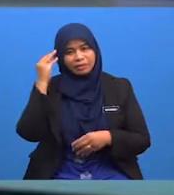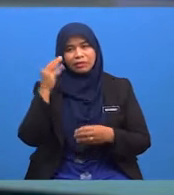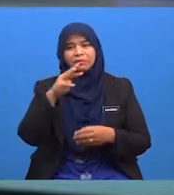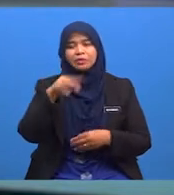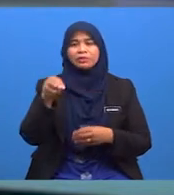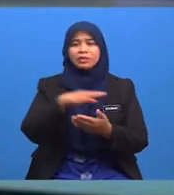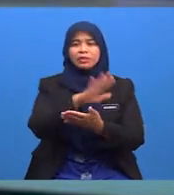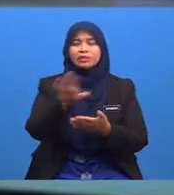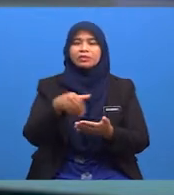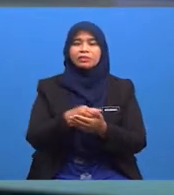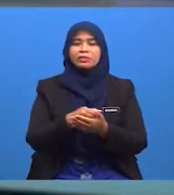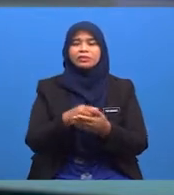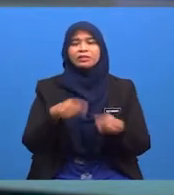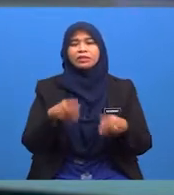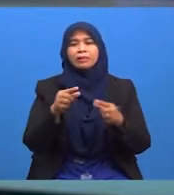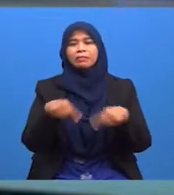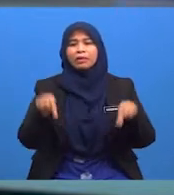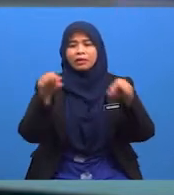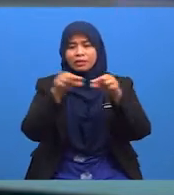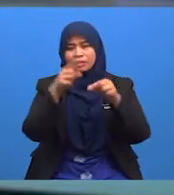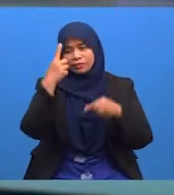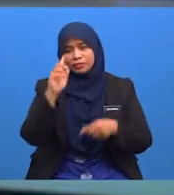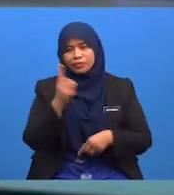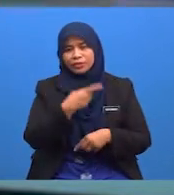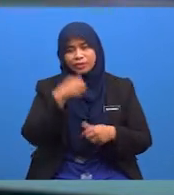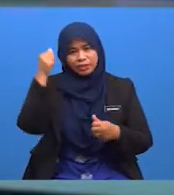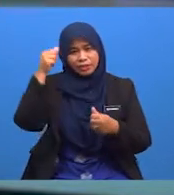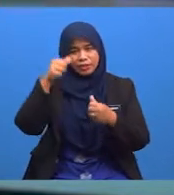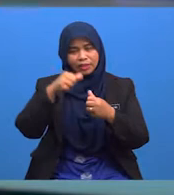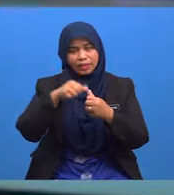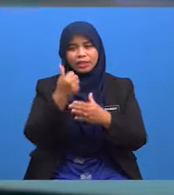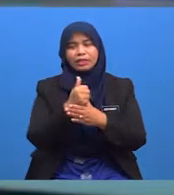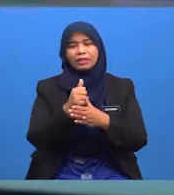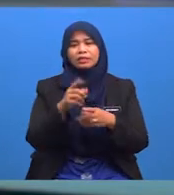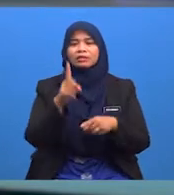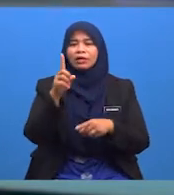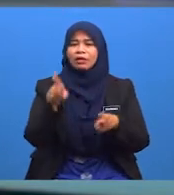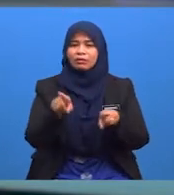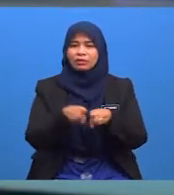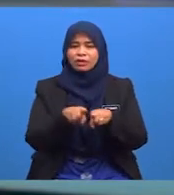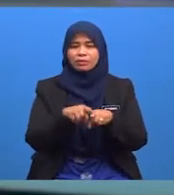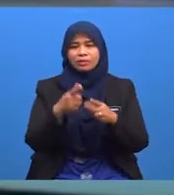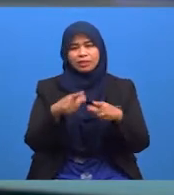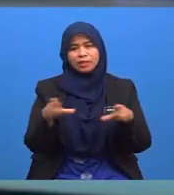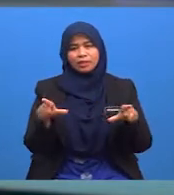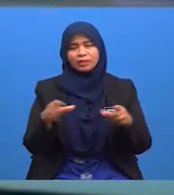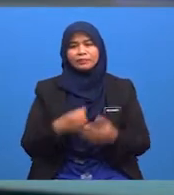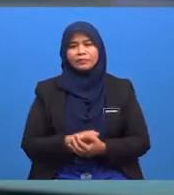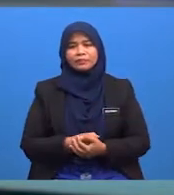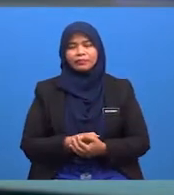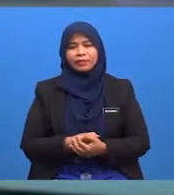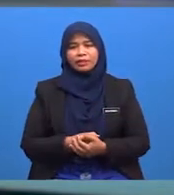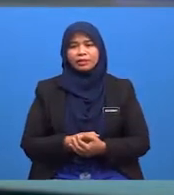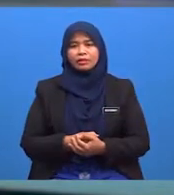semua. Di sini penting untuk kita mengingati antara satu sama lain. Memetik